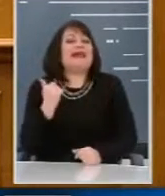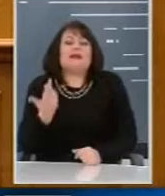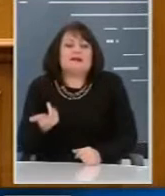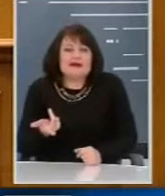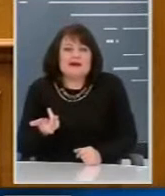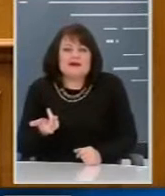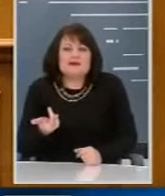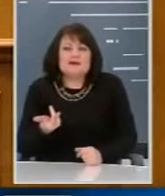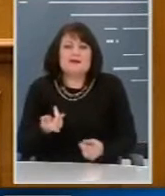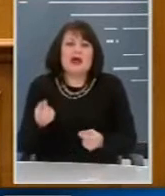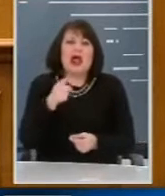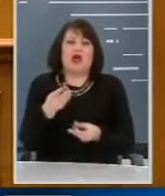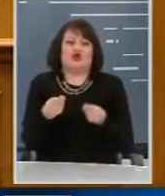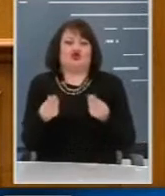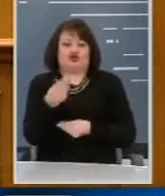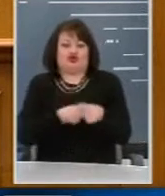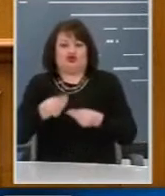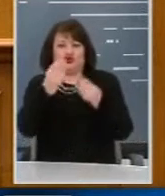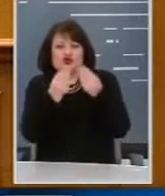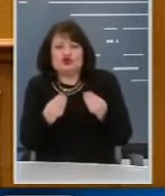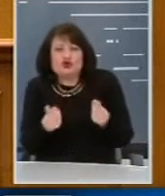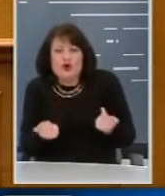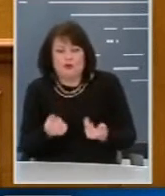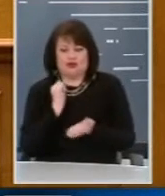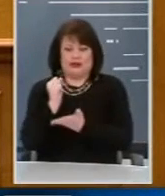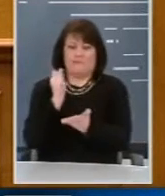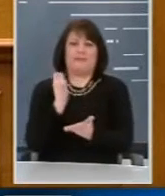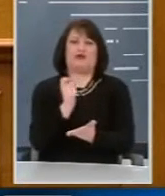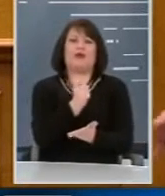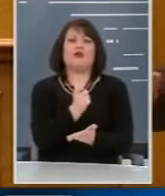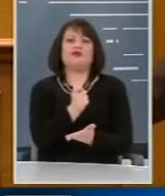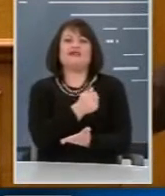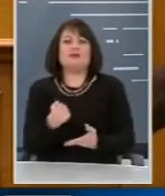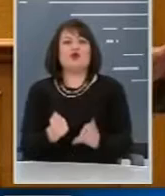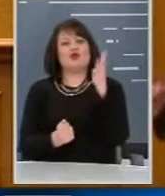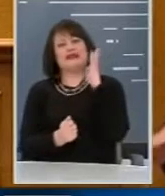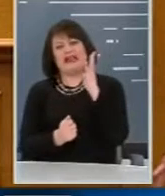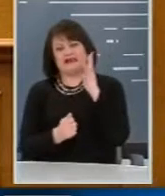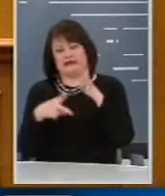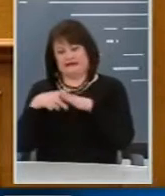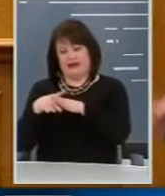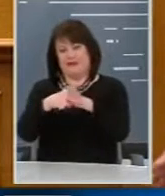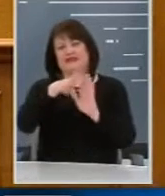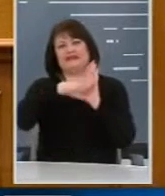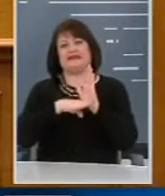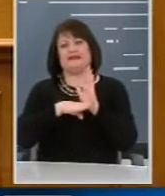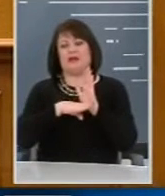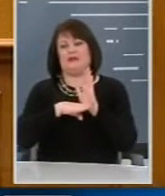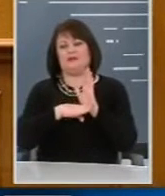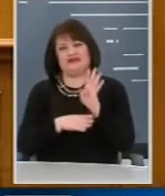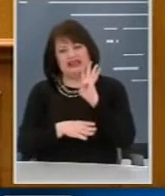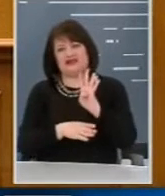λόγια, εναλλακτικά εργαλεία χρηματοδότησης έξω από τις τέσσερις συστημικές τράπεζες, από